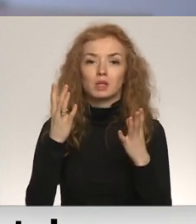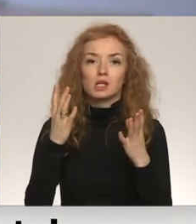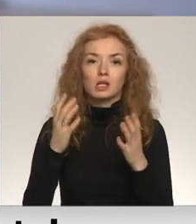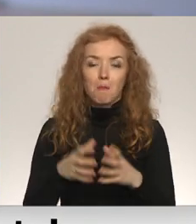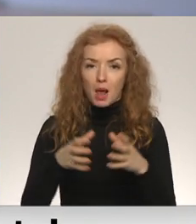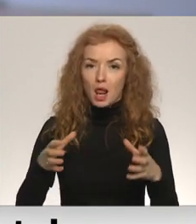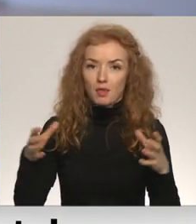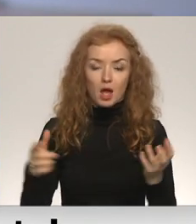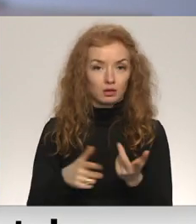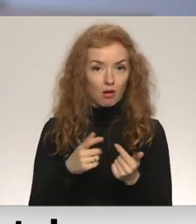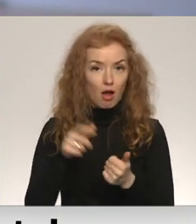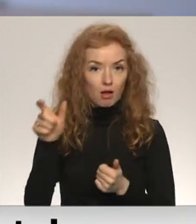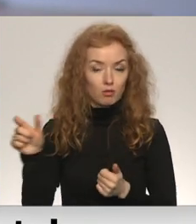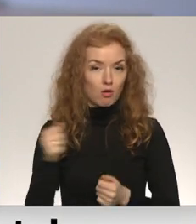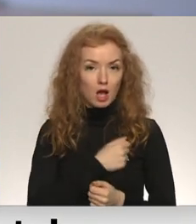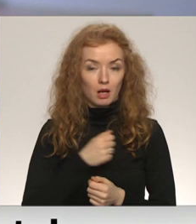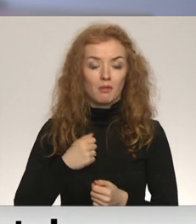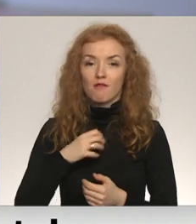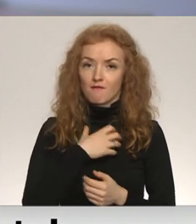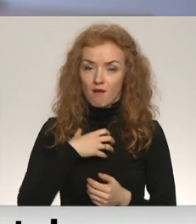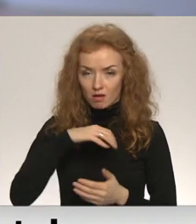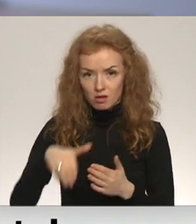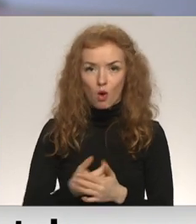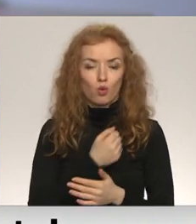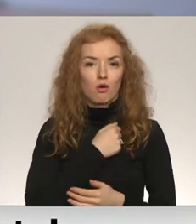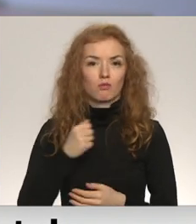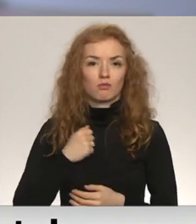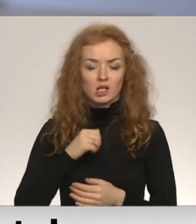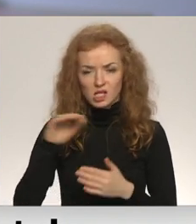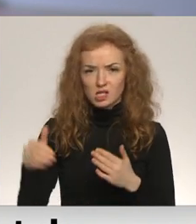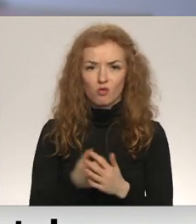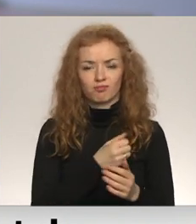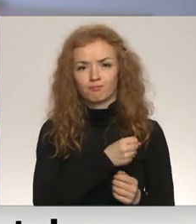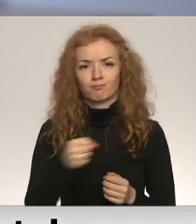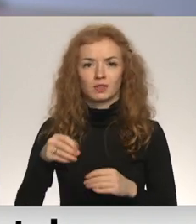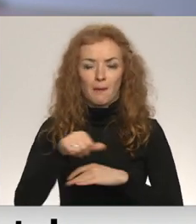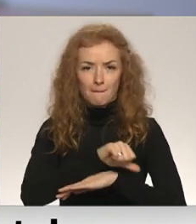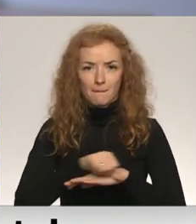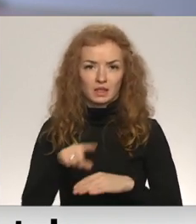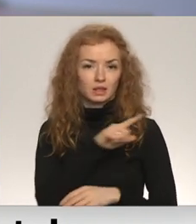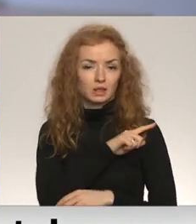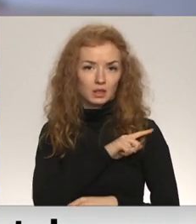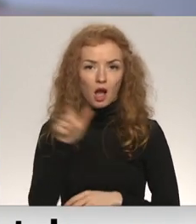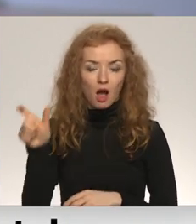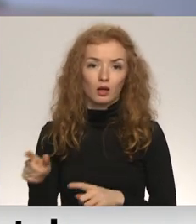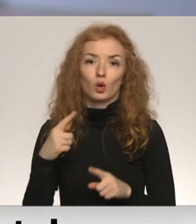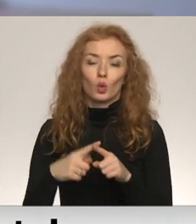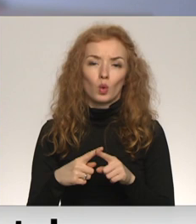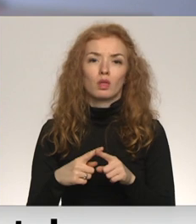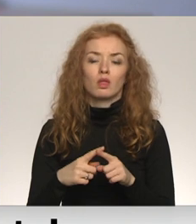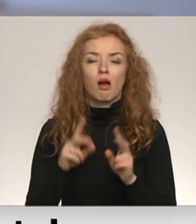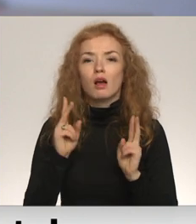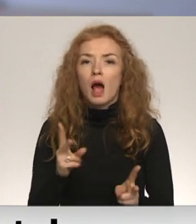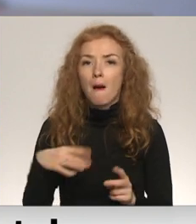personāla skaitu. Jo mums ir vajadzīgi jauni karavīri, mums ir vajadzīgi jauni zemesargi, mums ir vajadzīgi jauna pieeja, kā mēs